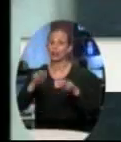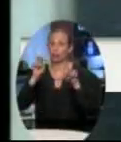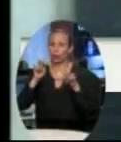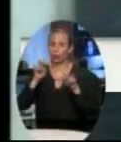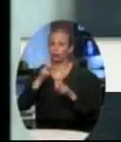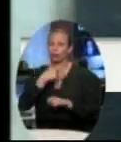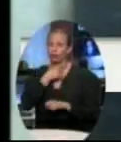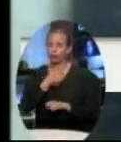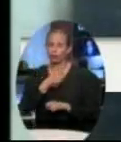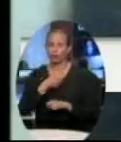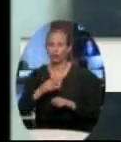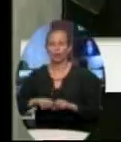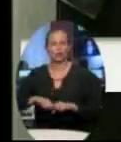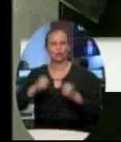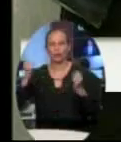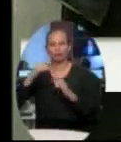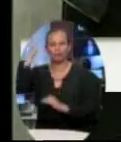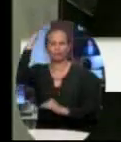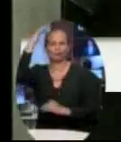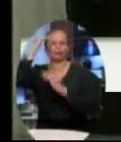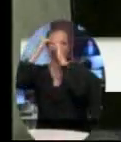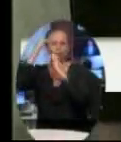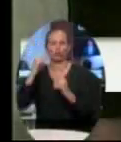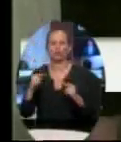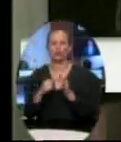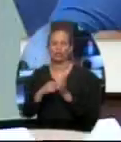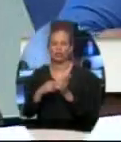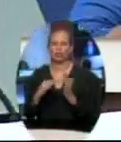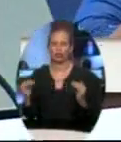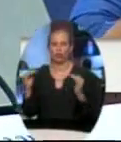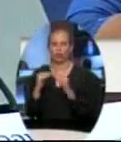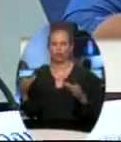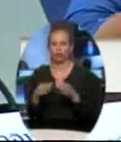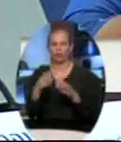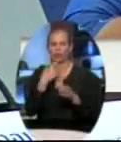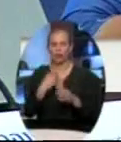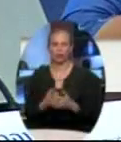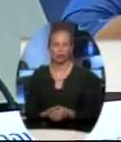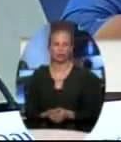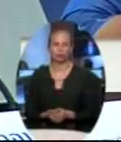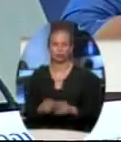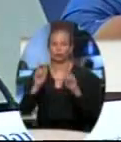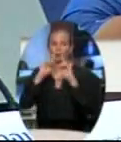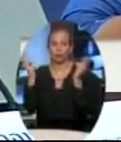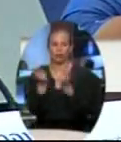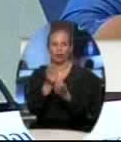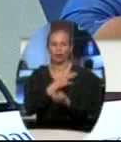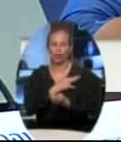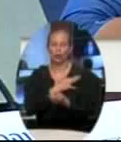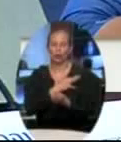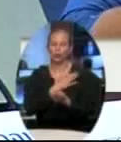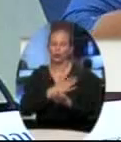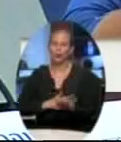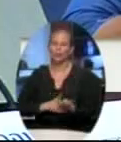אתיופיה ושבירת תקרת הזכוכית במטרה ליצור שוויון בחברה הישראלית. הקהילה שלנו רוצה כל כך להשתלב. היא